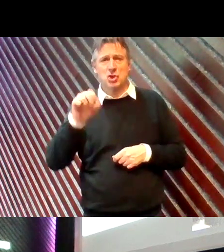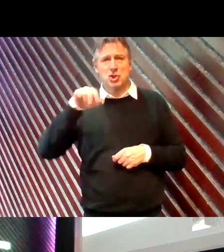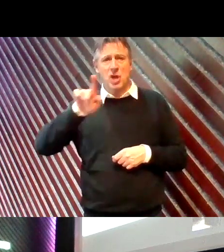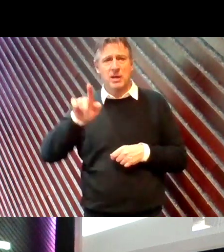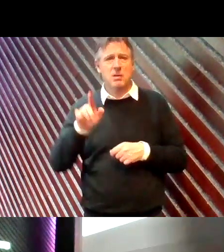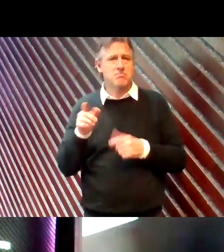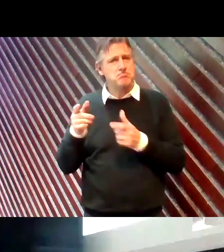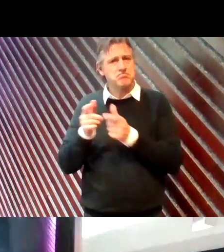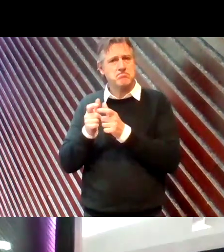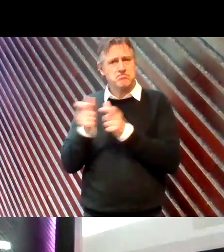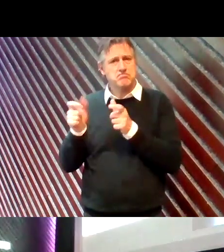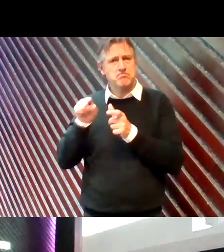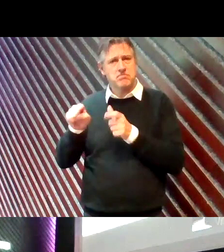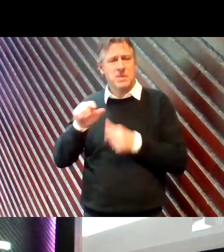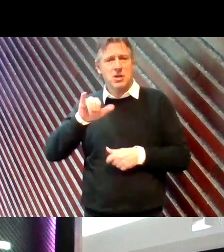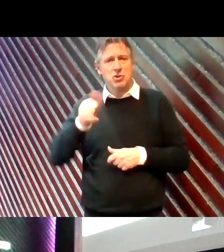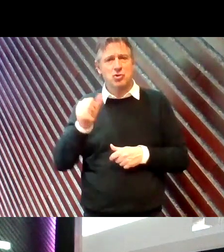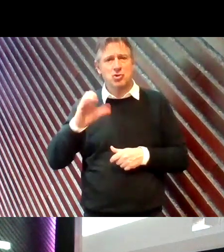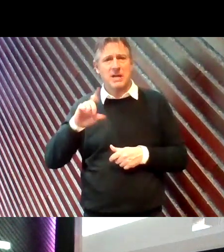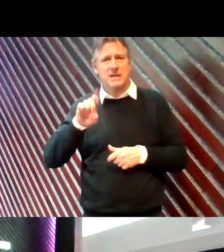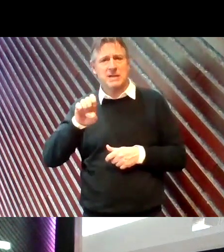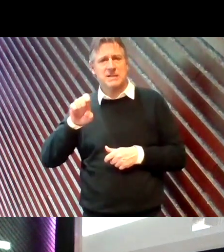pour le rendre un réel outil public